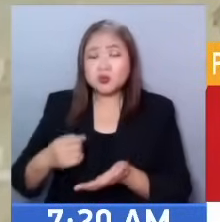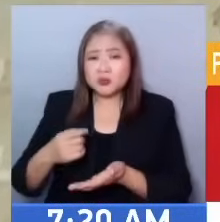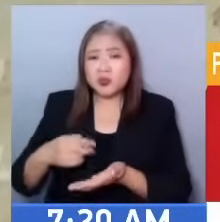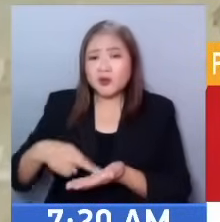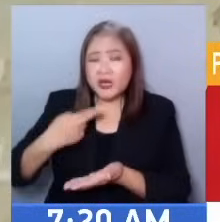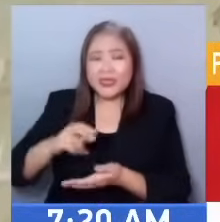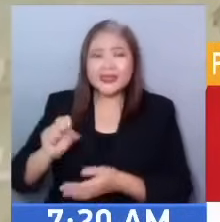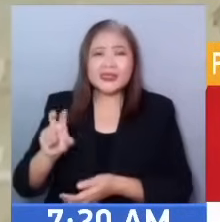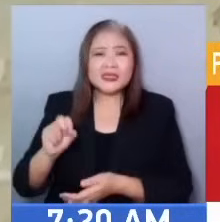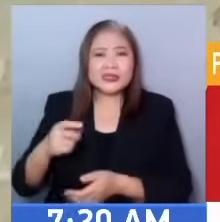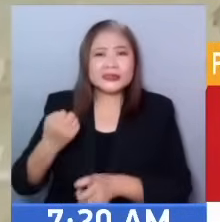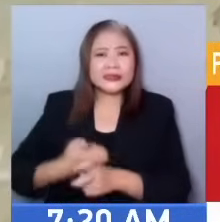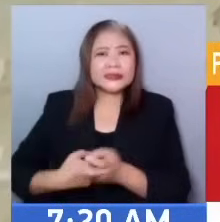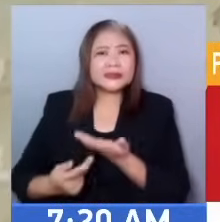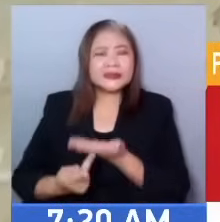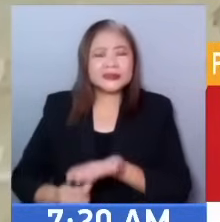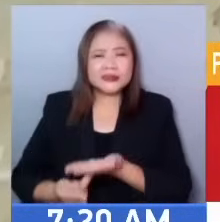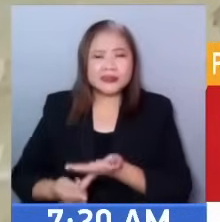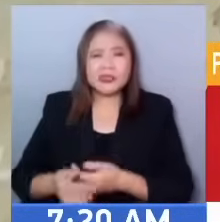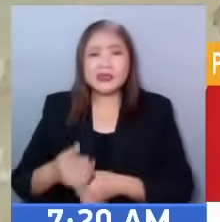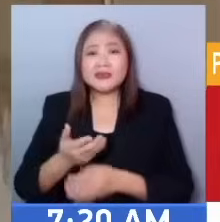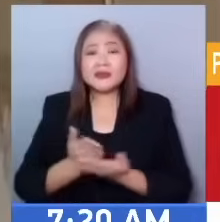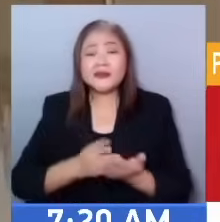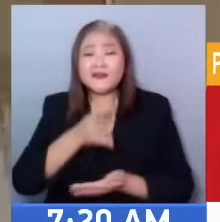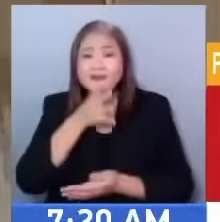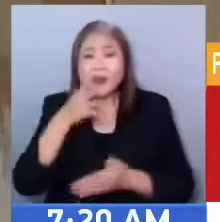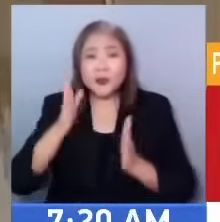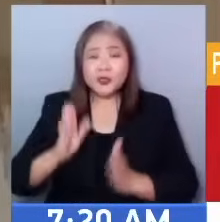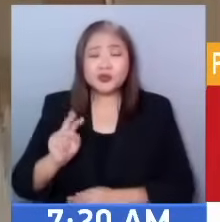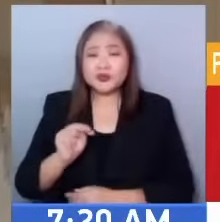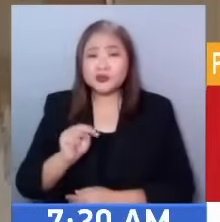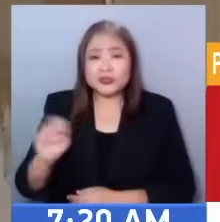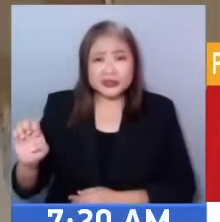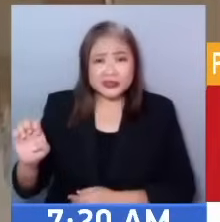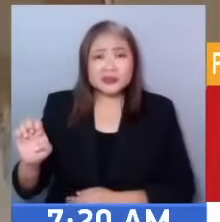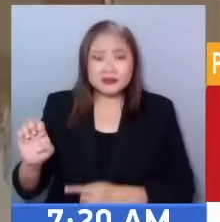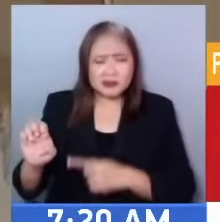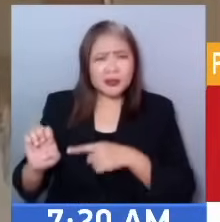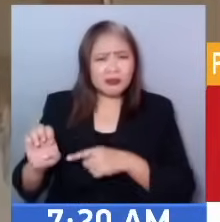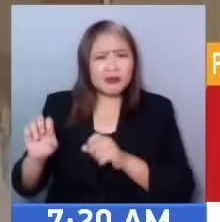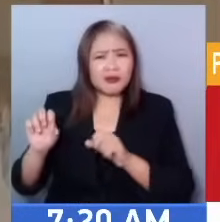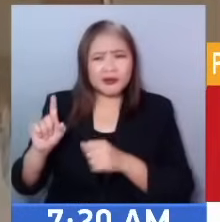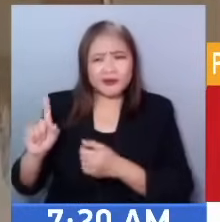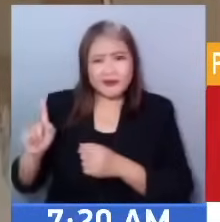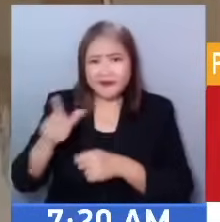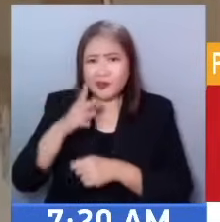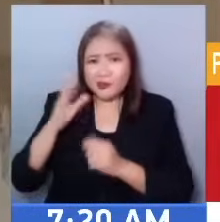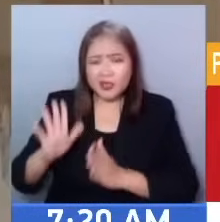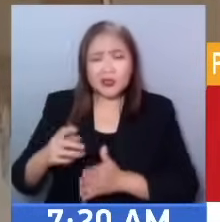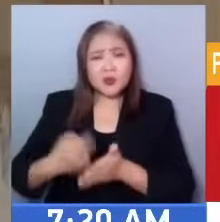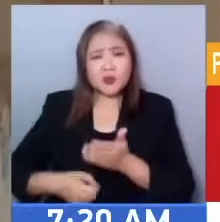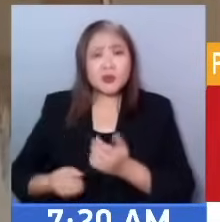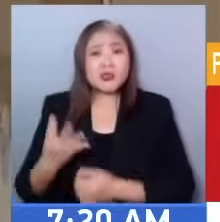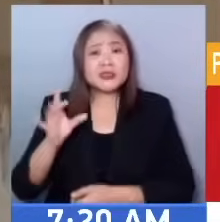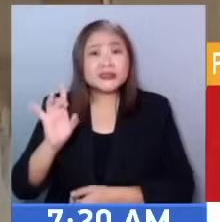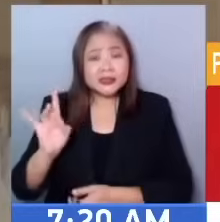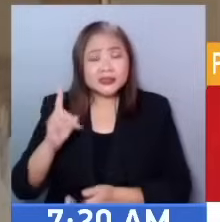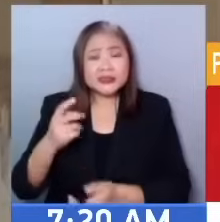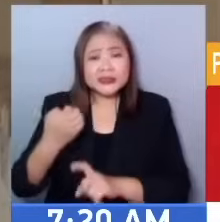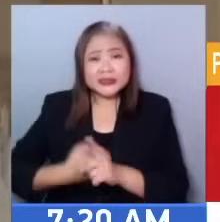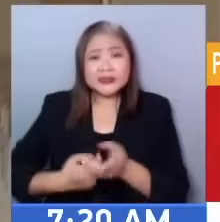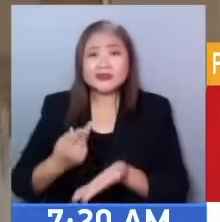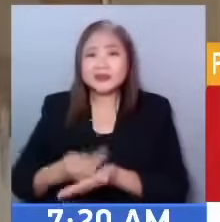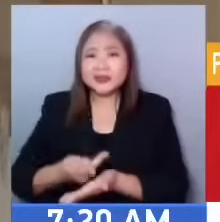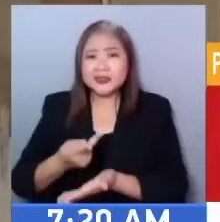mga farmers sa Nueva Ecija na kaya nilang ang costing lang nila 8 pesos per kilo